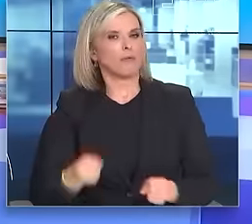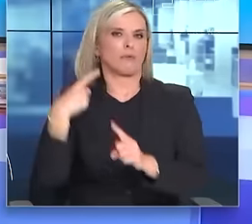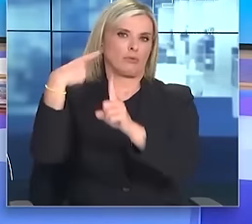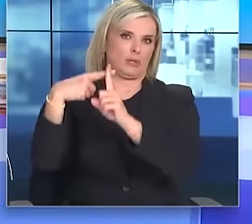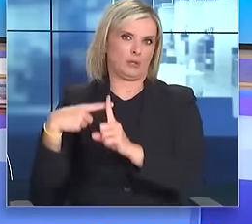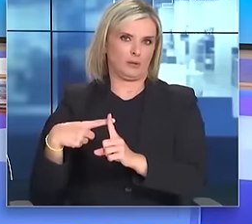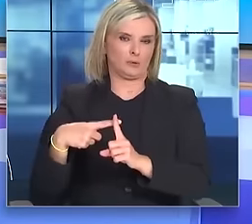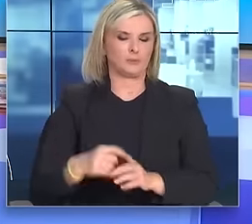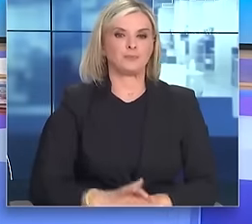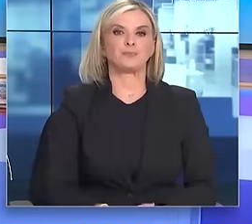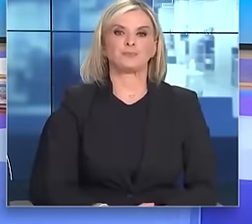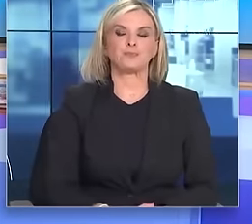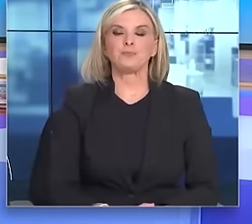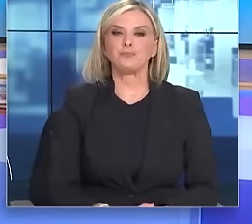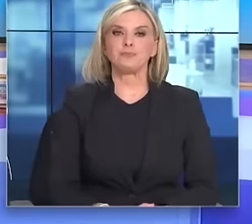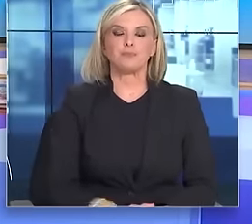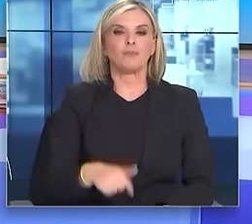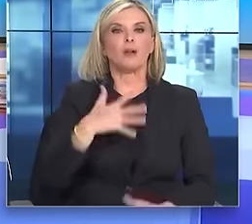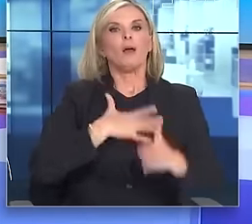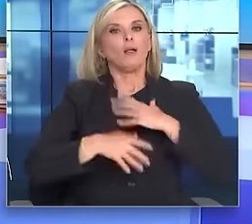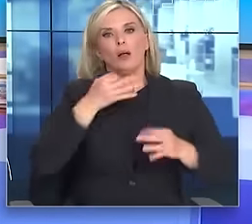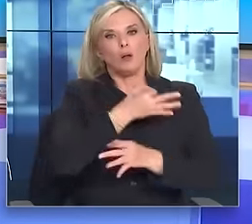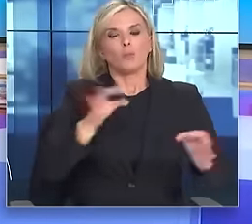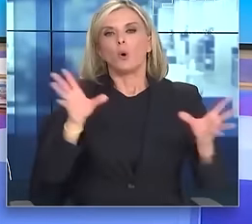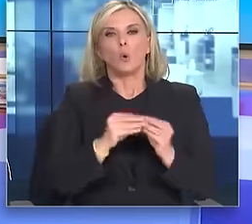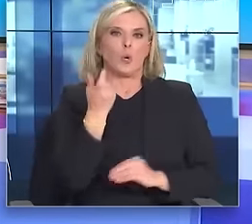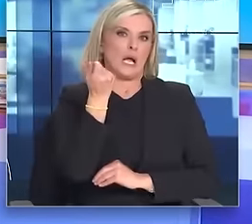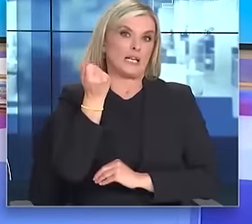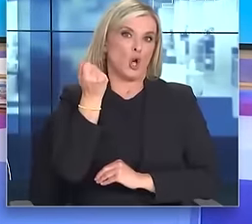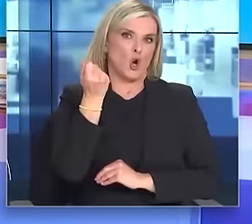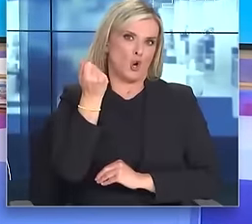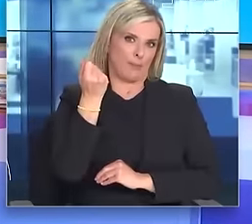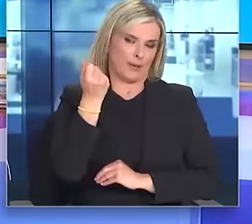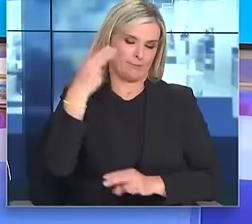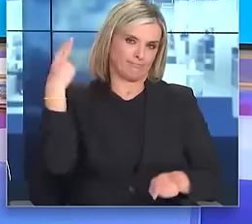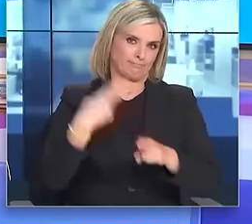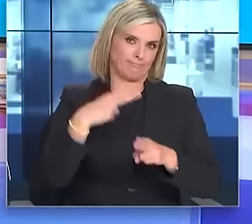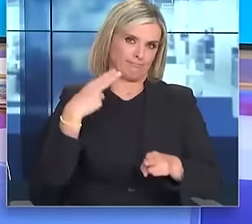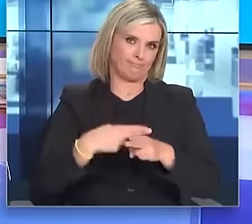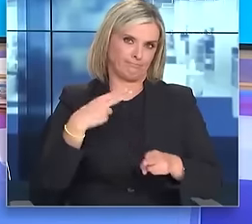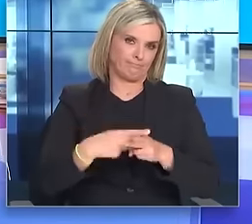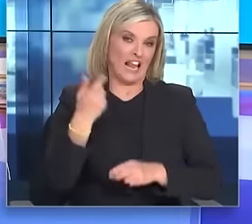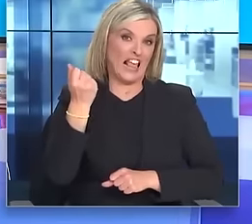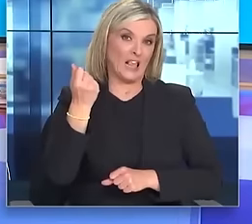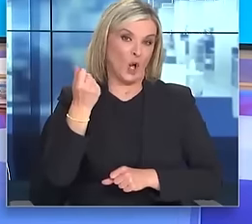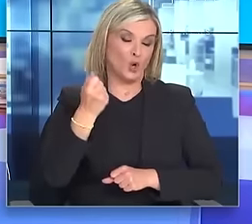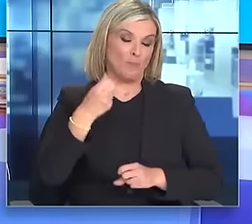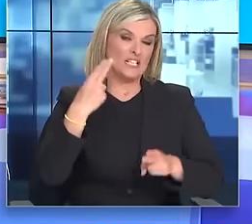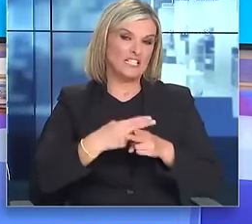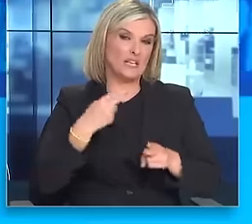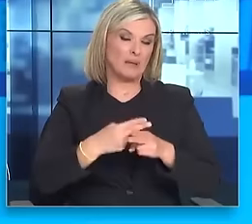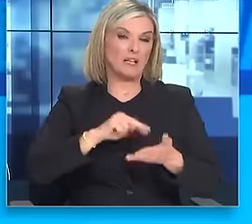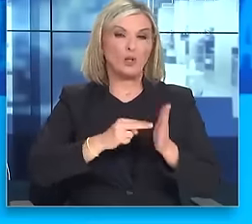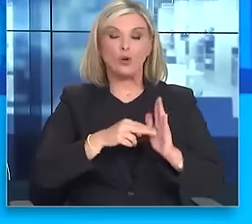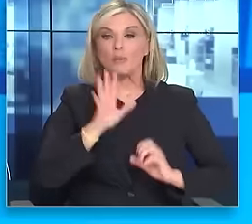οικονομίας, θέλω λίγο να εστιάσουμε σε 2-3 πράγματα. Καταλαβαίνετε, ένα κριτήριο το οποίο θα έχει ο πολίτης στο μυαλό του να ψηφίσει θα είναι και το θέμα της οικονομίας, της κατάστασης